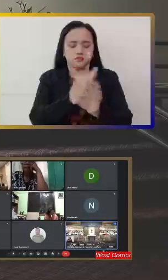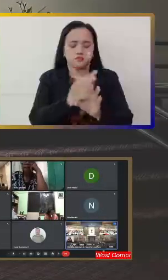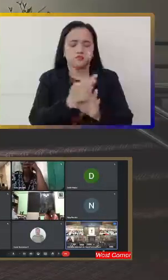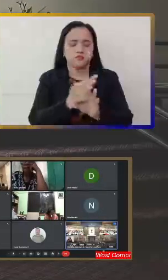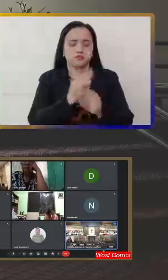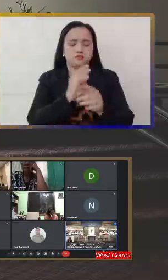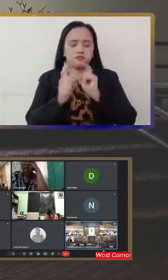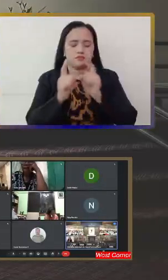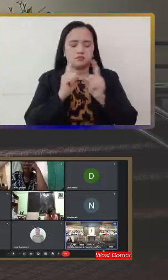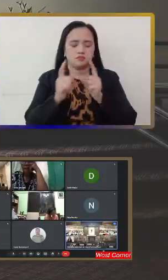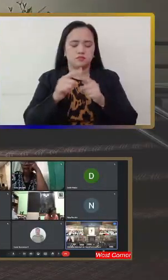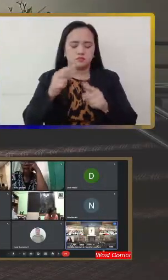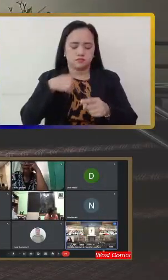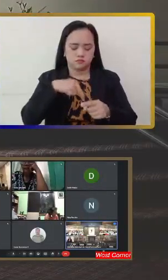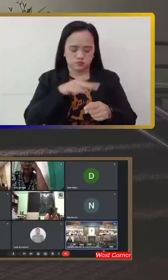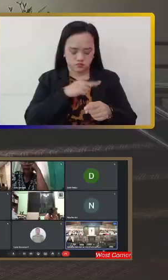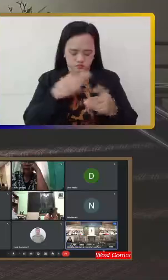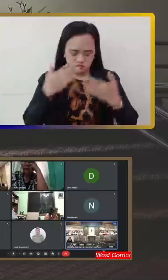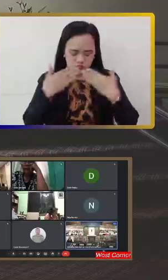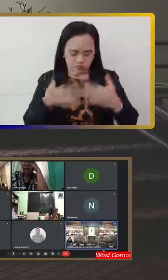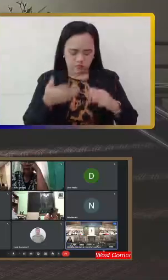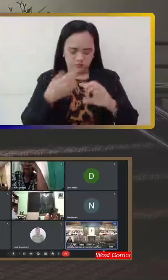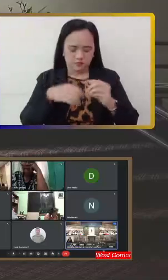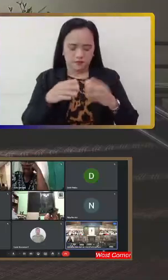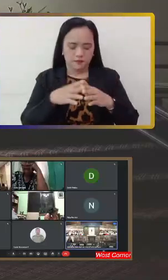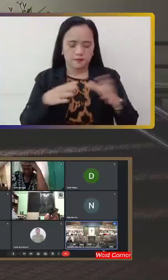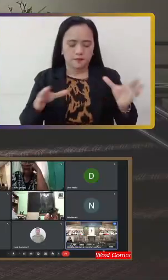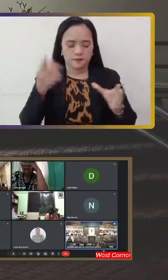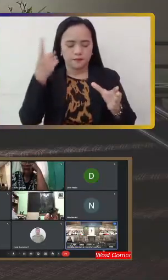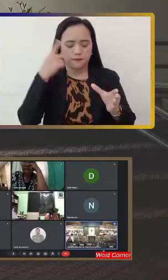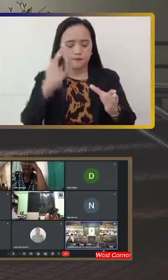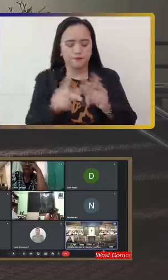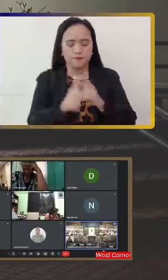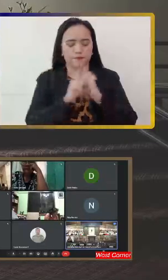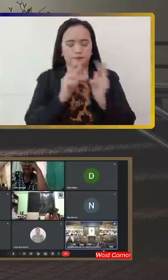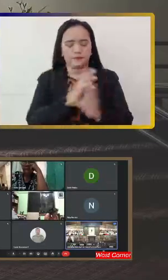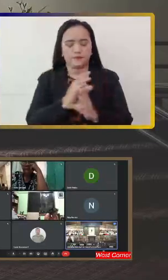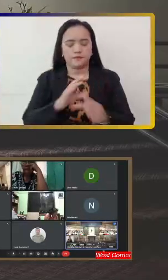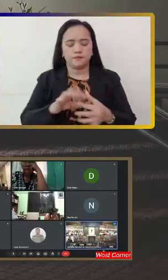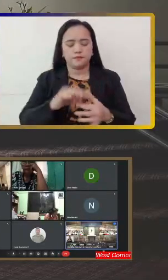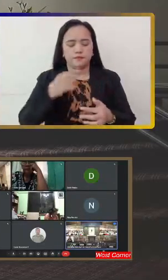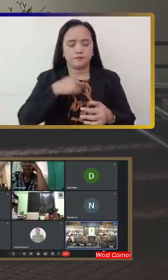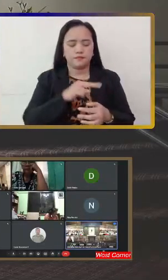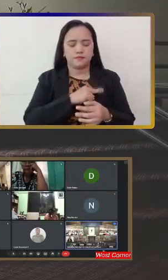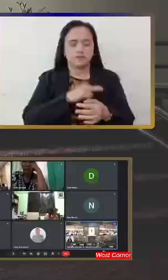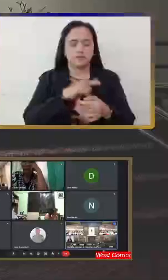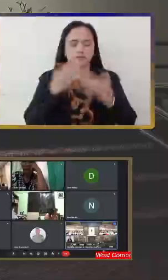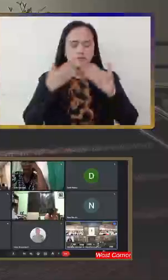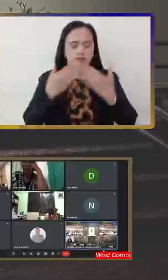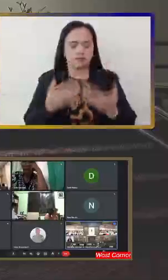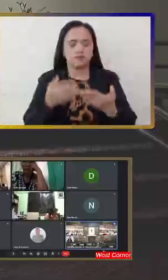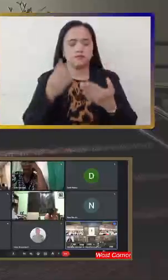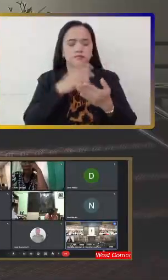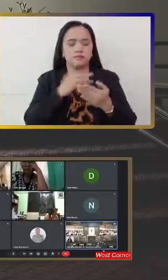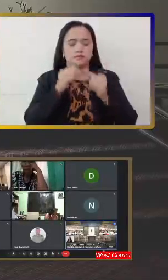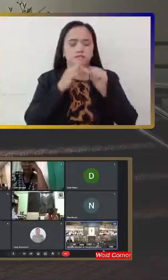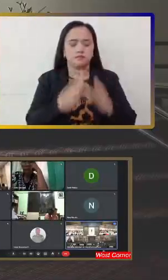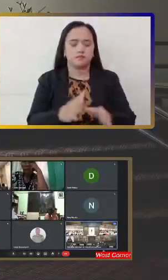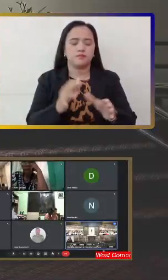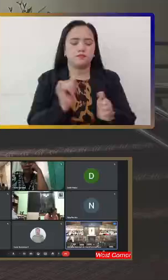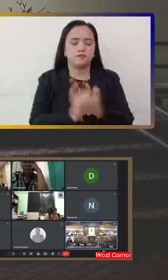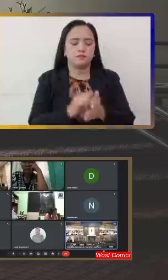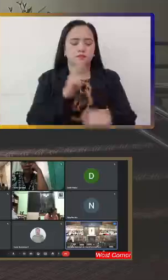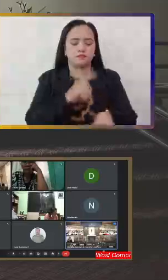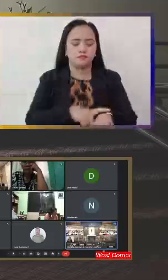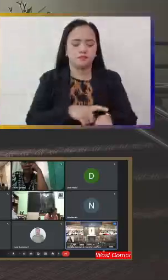us. Salamat po at pagpalain niyo po ang moment na ito na inyong mga anak ay nasa harapan po